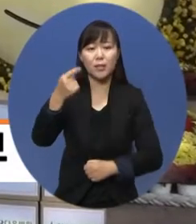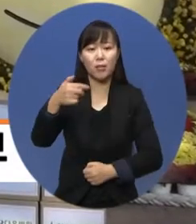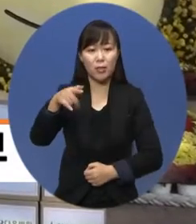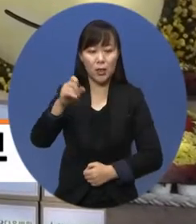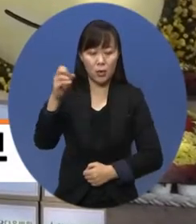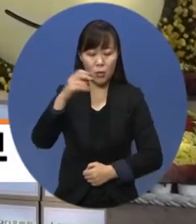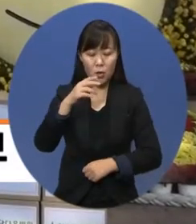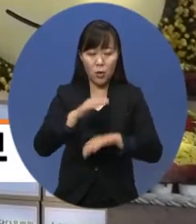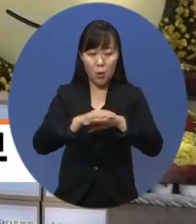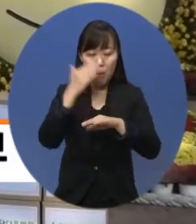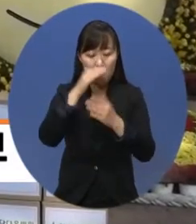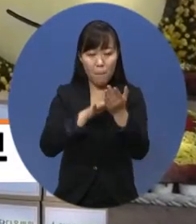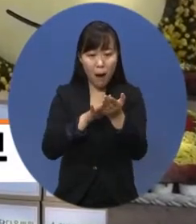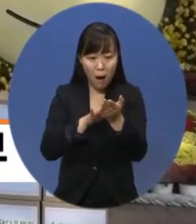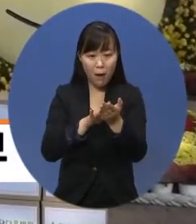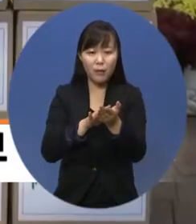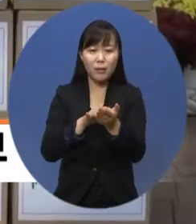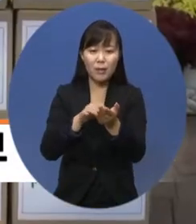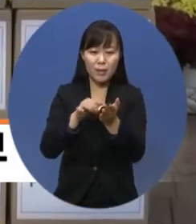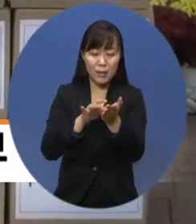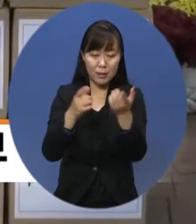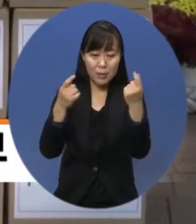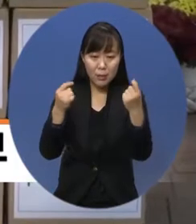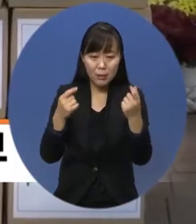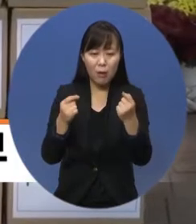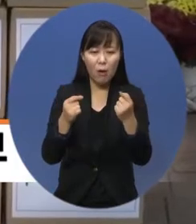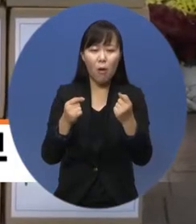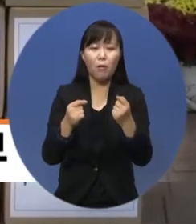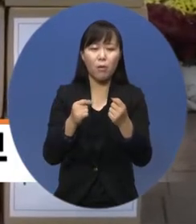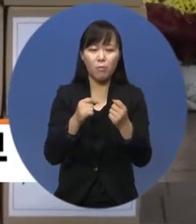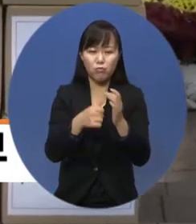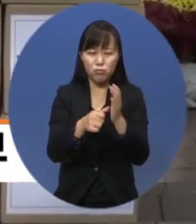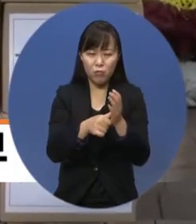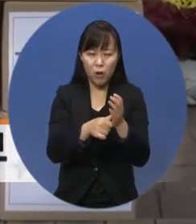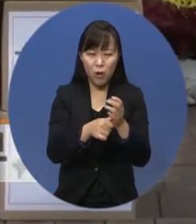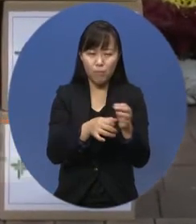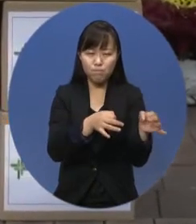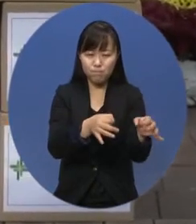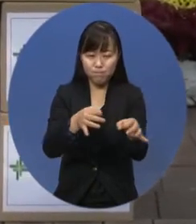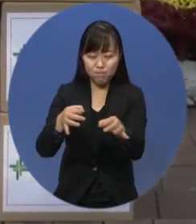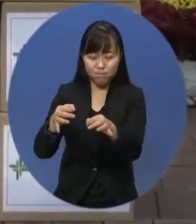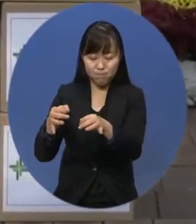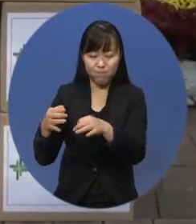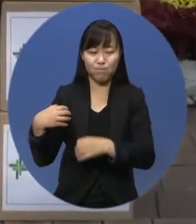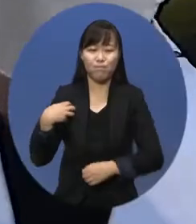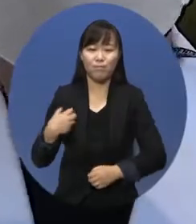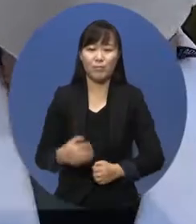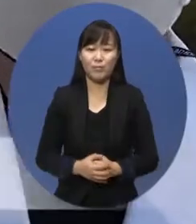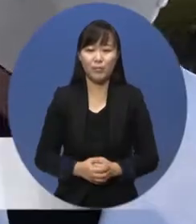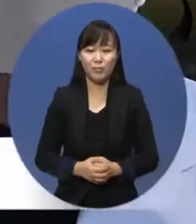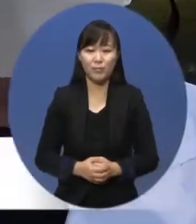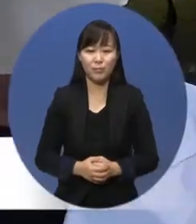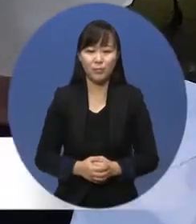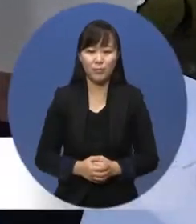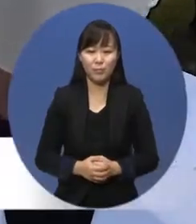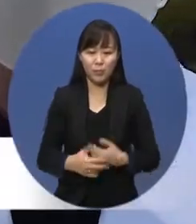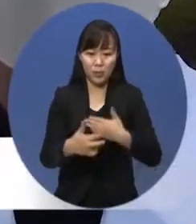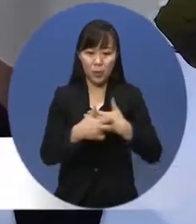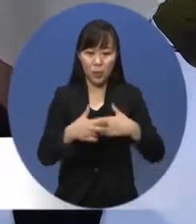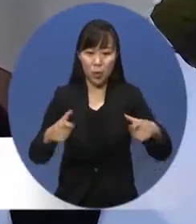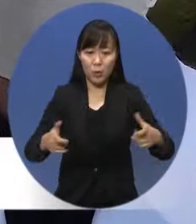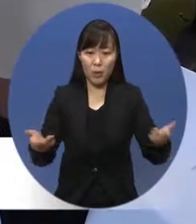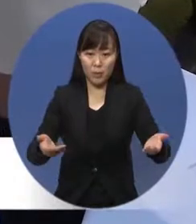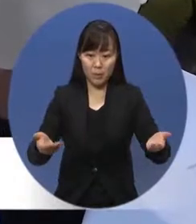1,000장과 손소독제 500개 등 코로나19 방역 물품 릴레이 기부를 이어갔습니다. 의협에